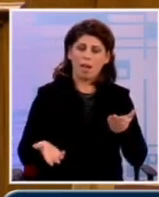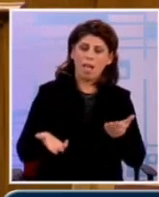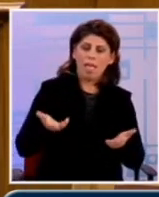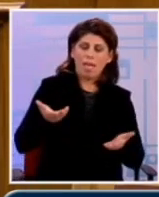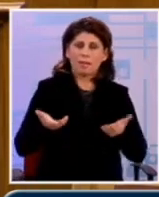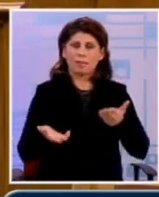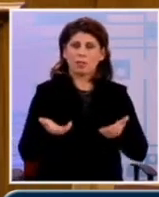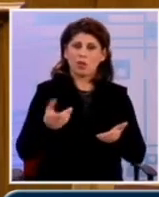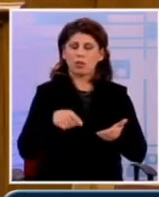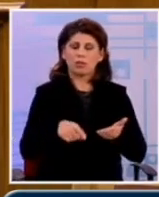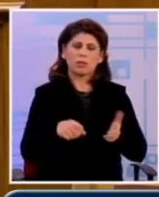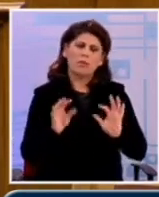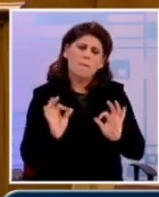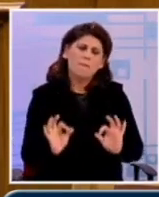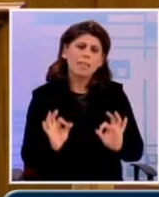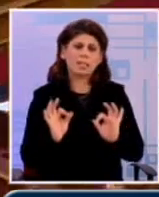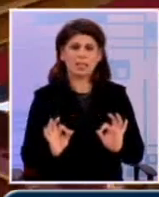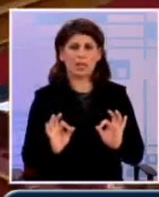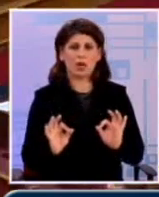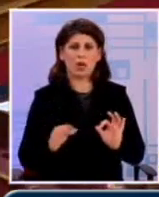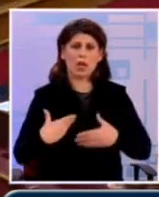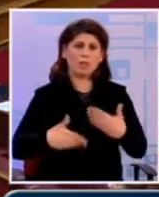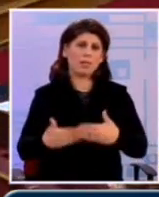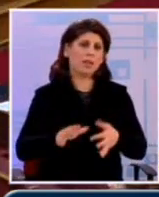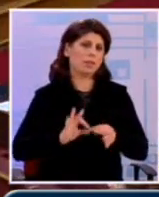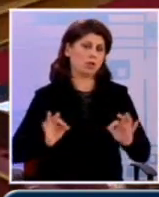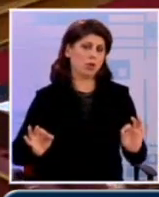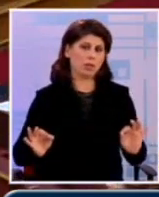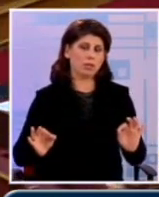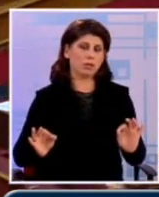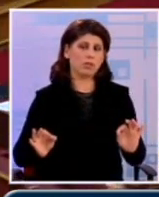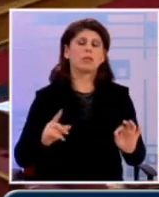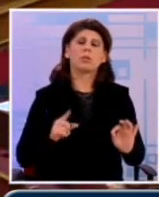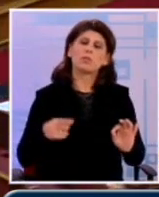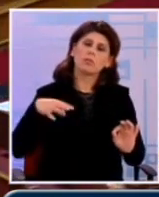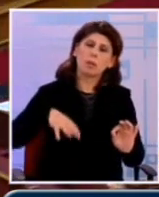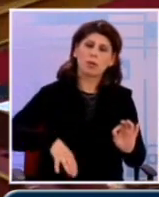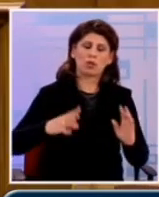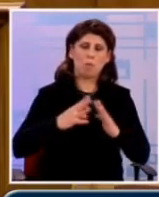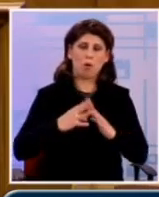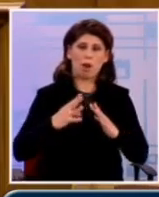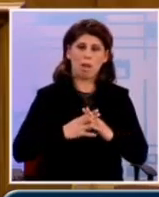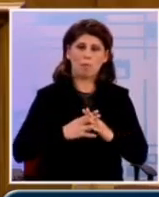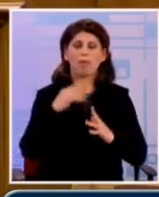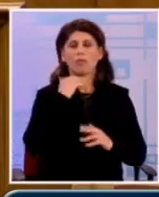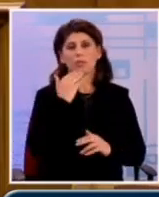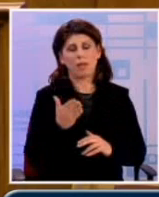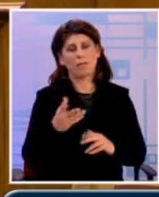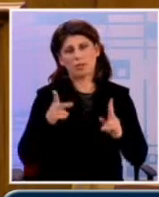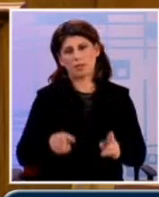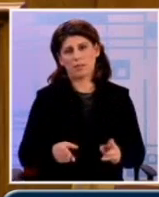εξισώνεται ως μια φυσική εξέλιξη της ιστορίας που κατά την περίοδο των πολέμων δεν μπορεί να